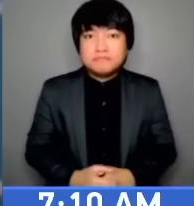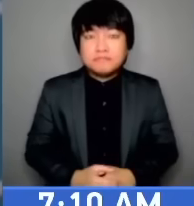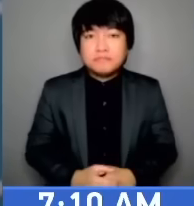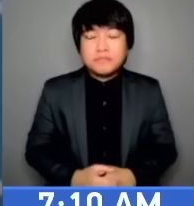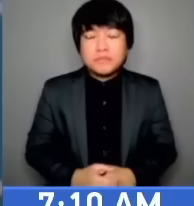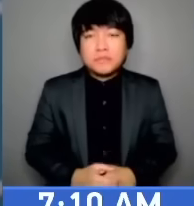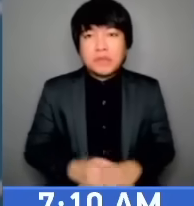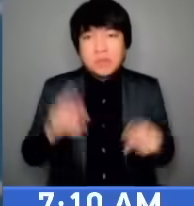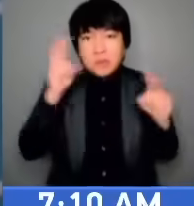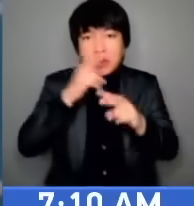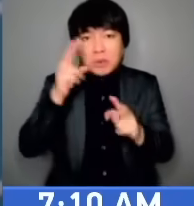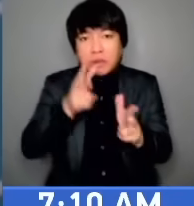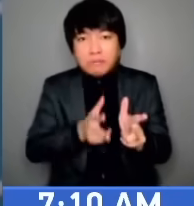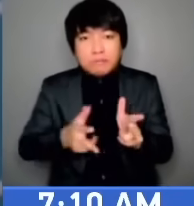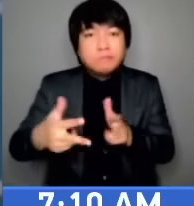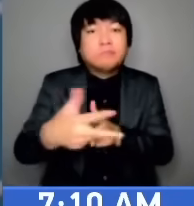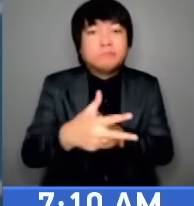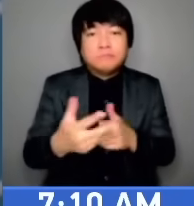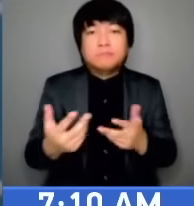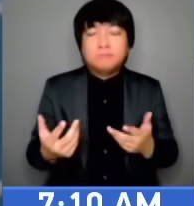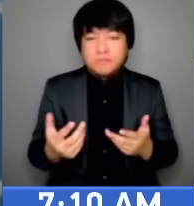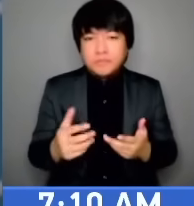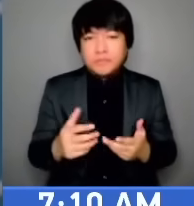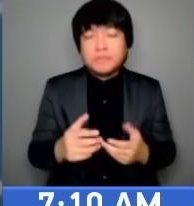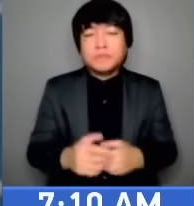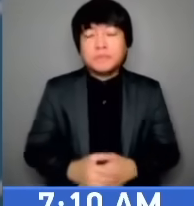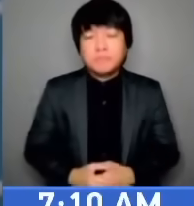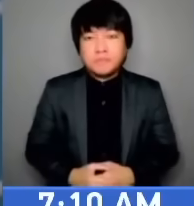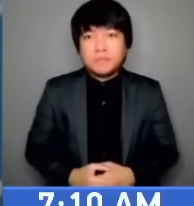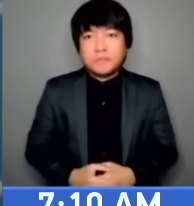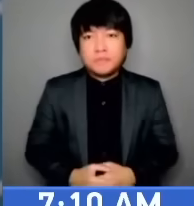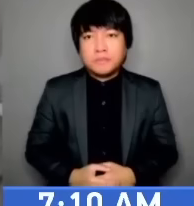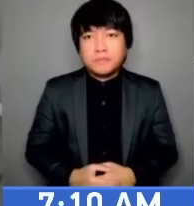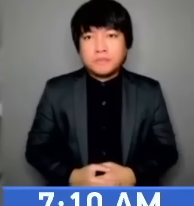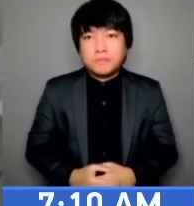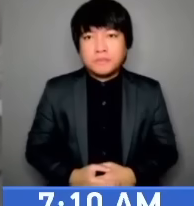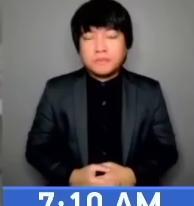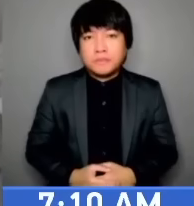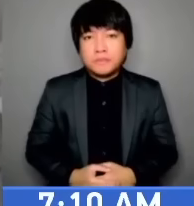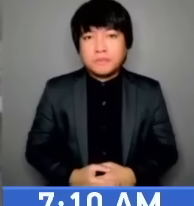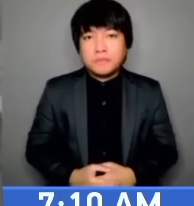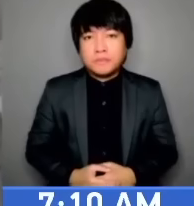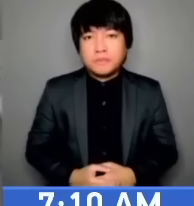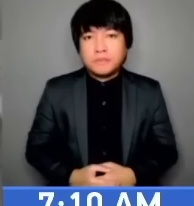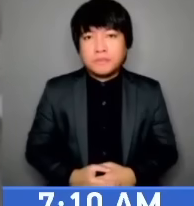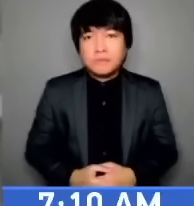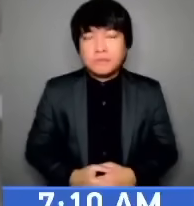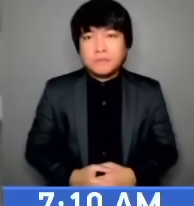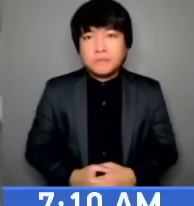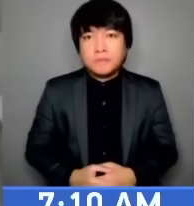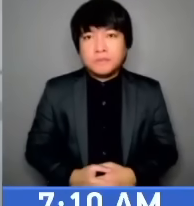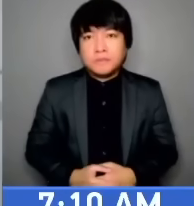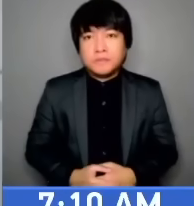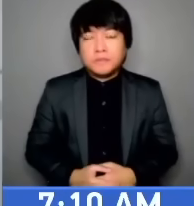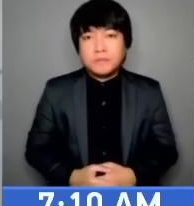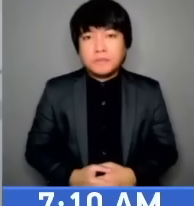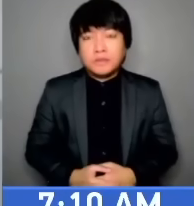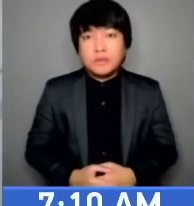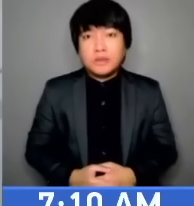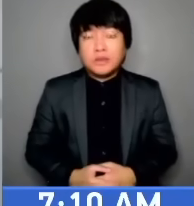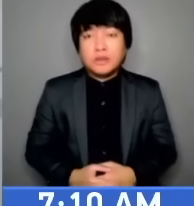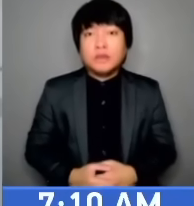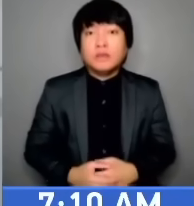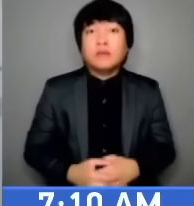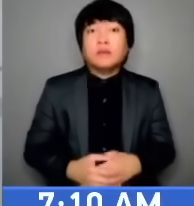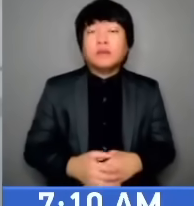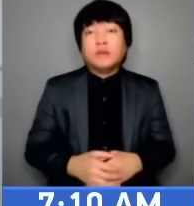ng pasensya sa hindi ko naman po kagustuhan ng nagawa ko. Kumbinsido ang mga kaanak ni Cabagyo na aksidente lang ang nangyari,